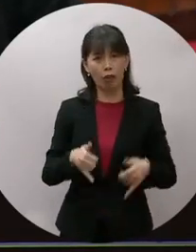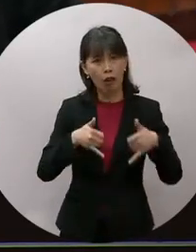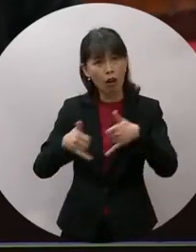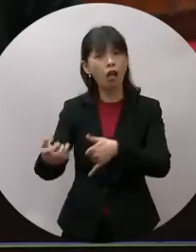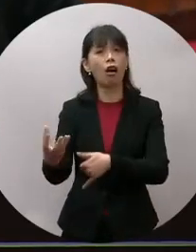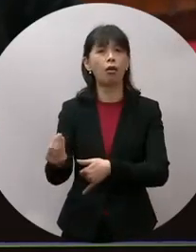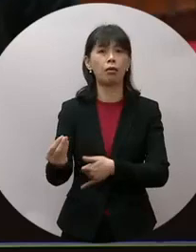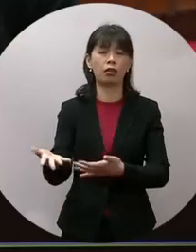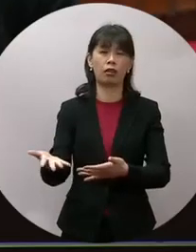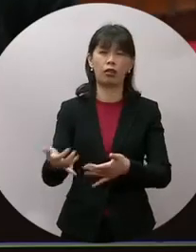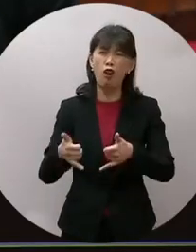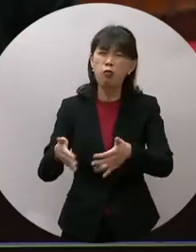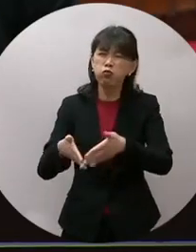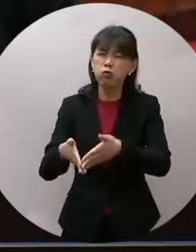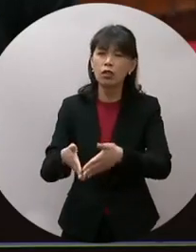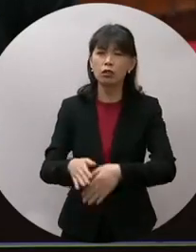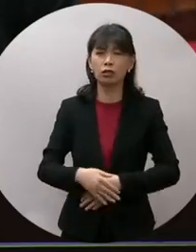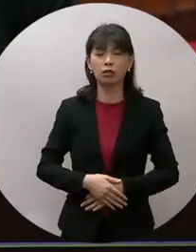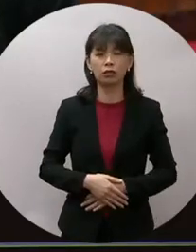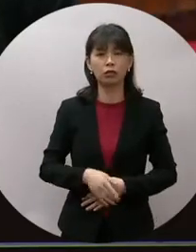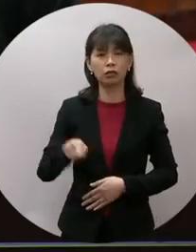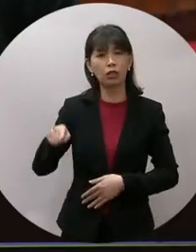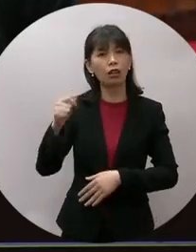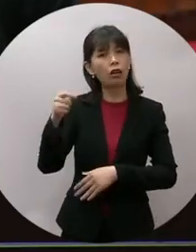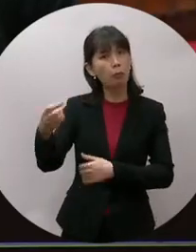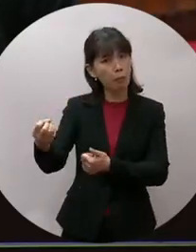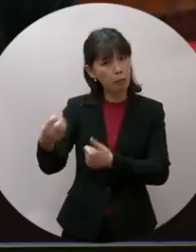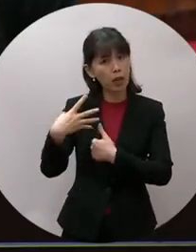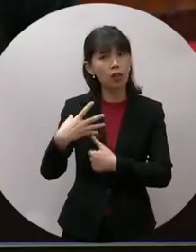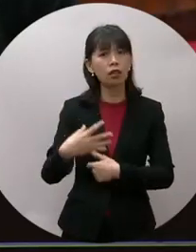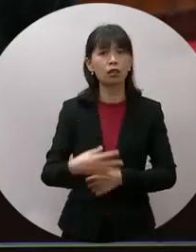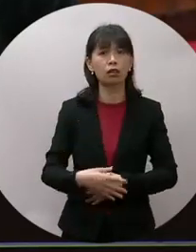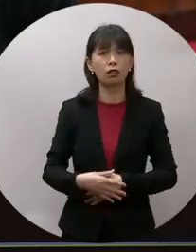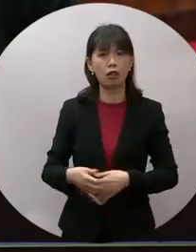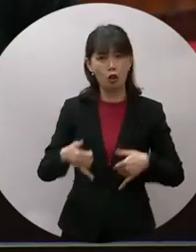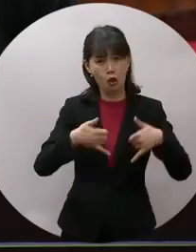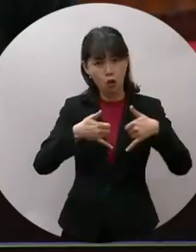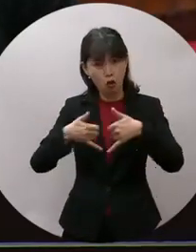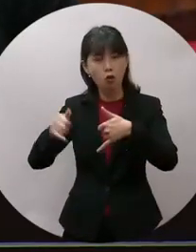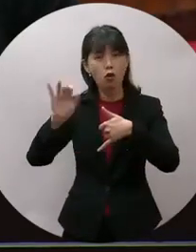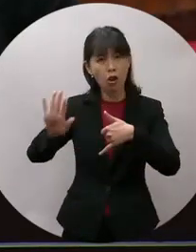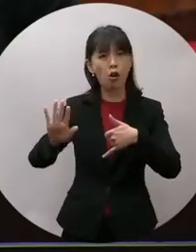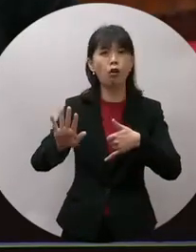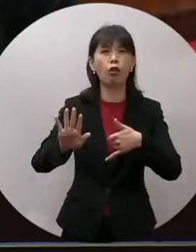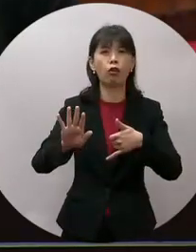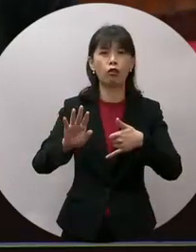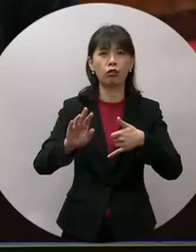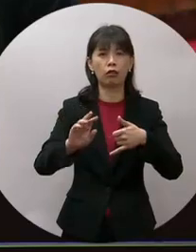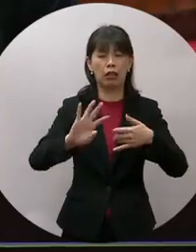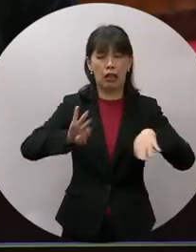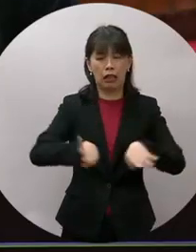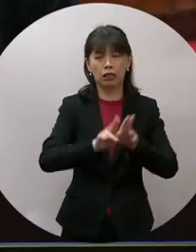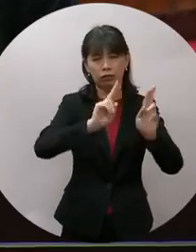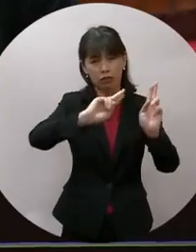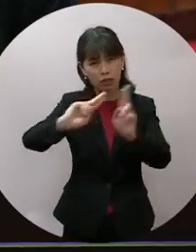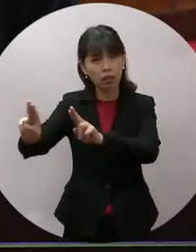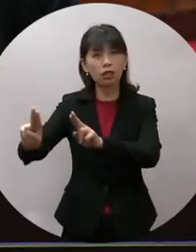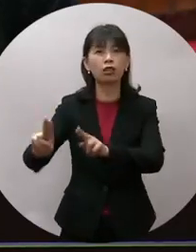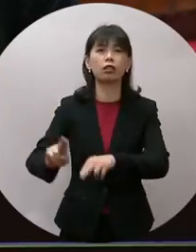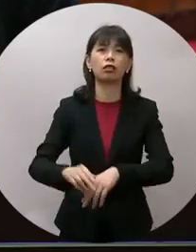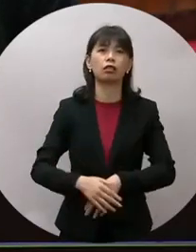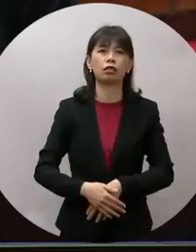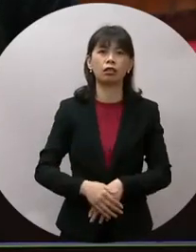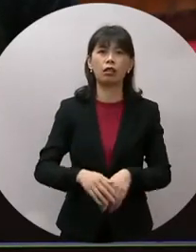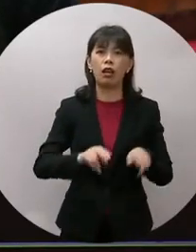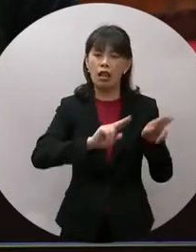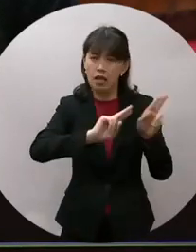啊，然后电的人告诉我们说要有路啊，我们才能够有电啊，给电啊，然后通讯的人说要有电啊，我